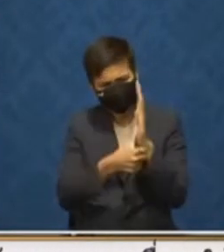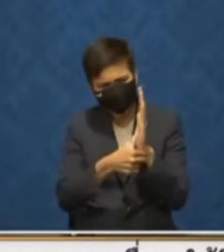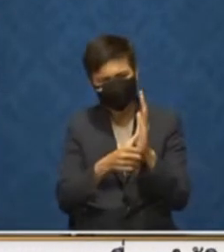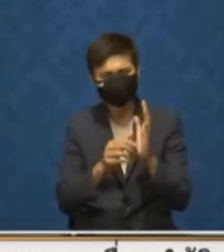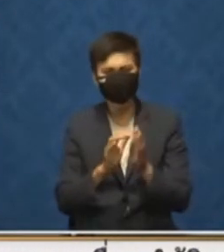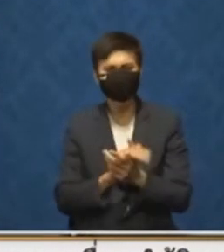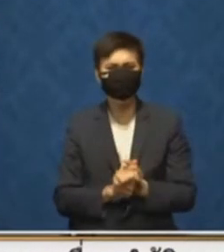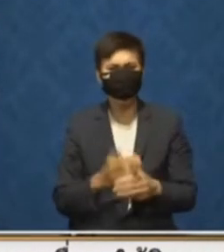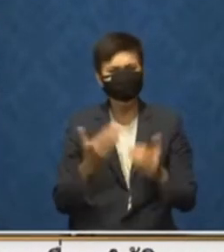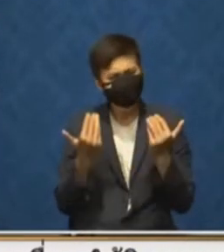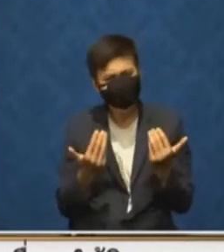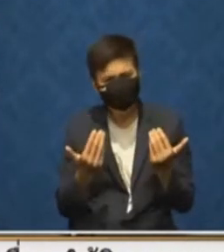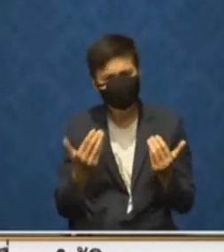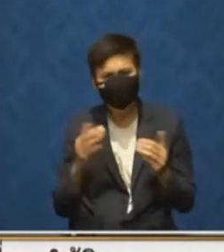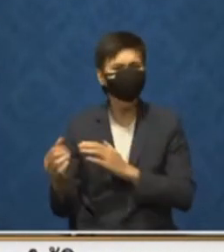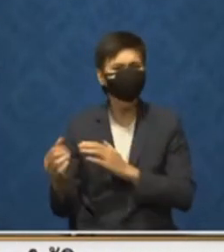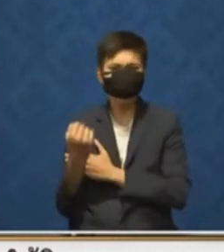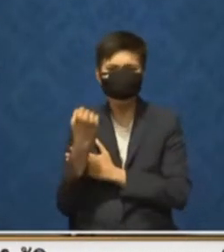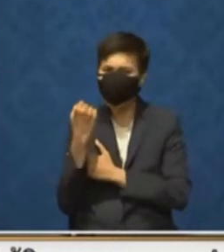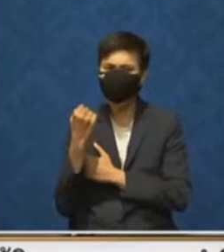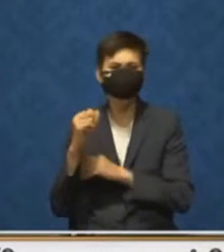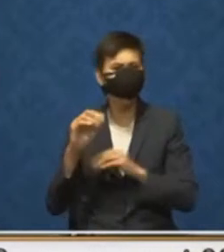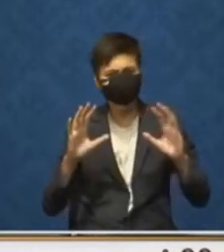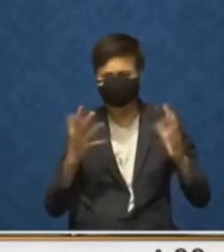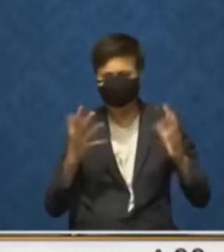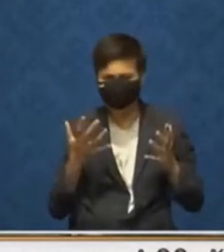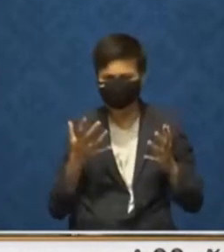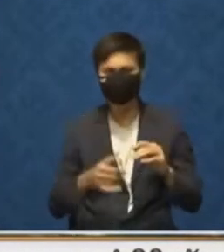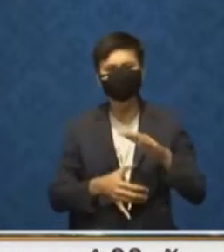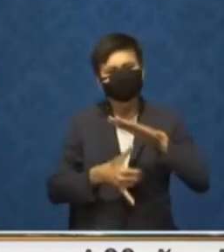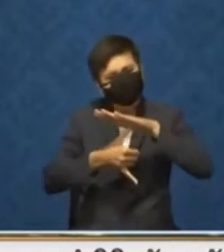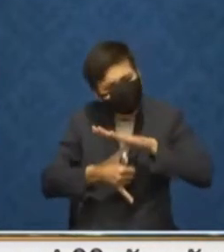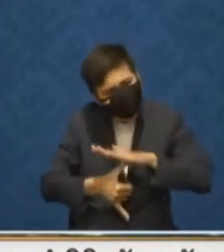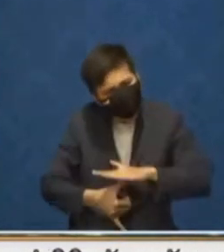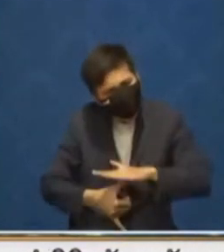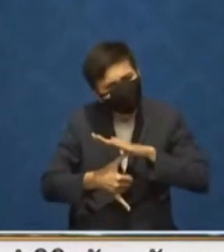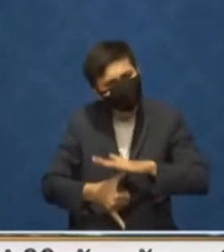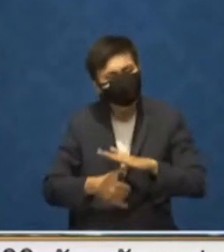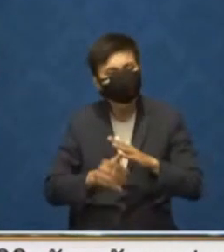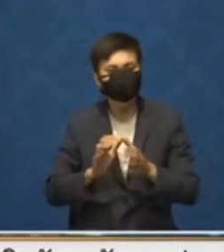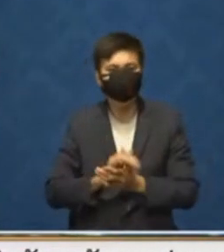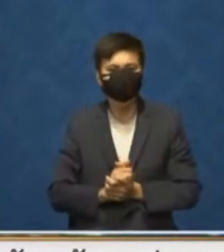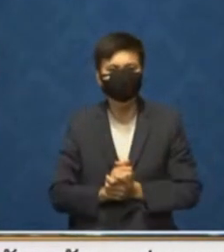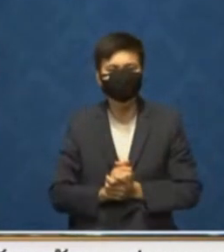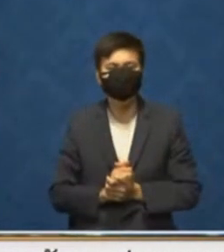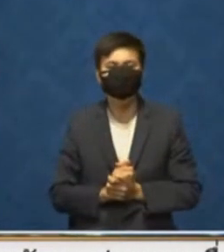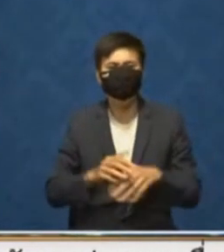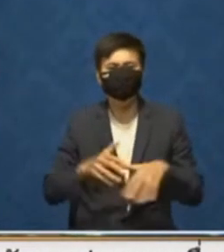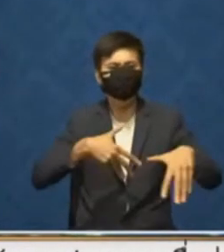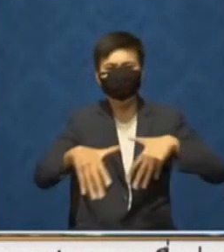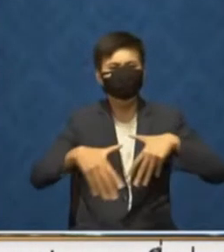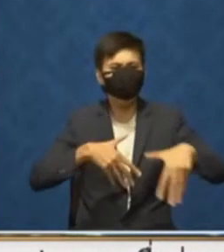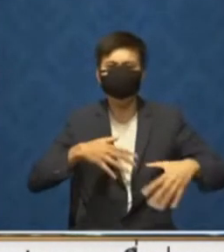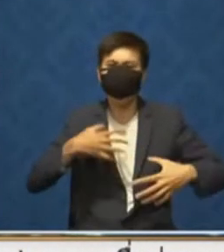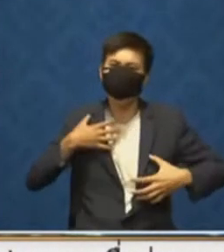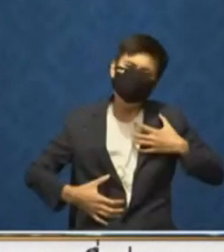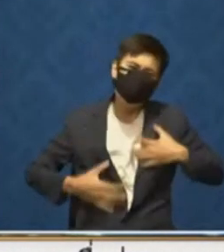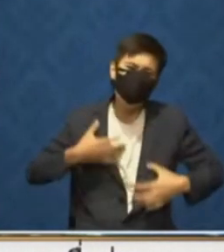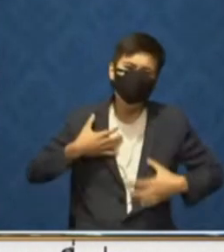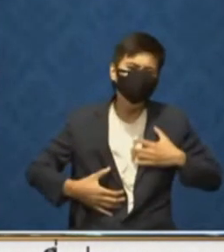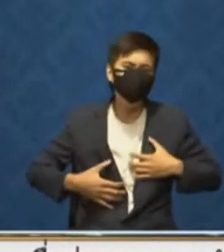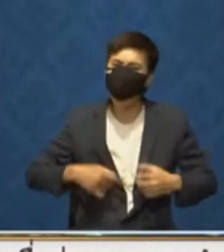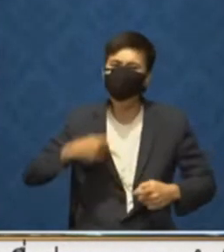อำนาจคะแล้วก็ถูกกฎหัวถ้าประชาชนเดือนร้อนแสนสาหัส